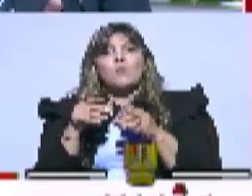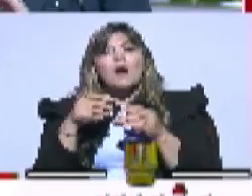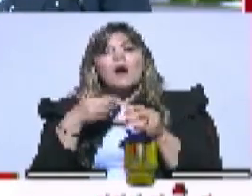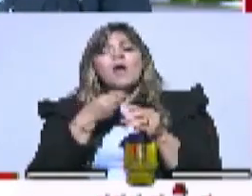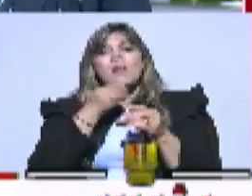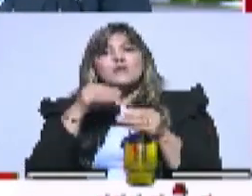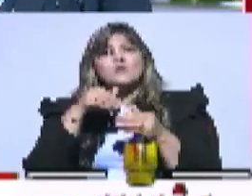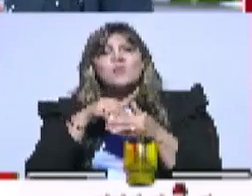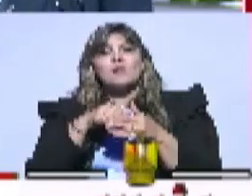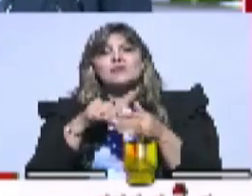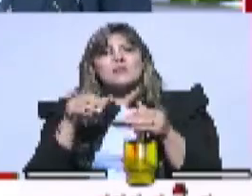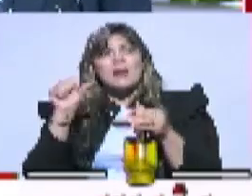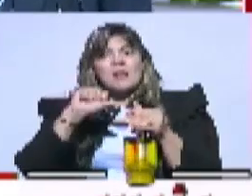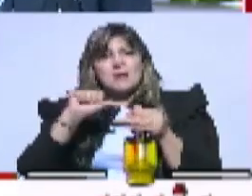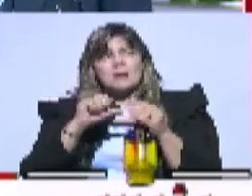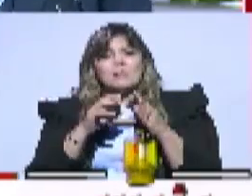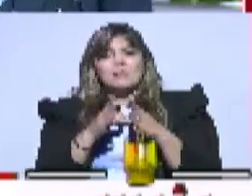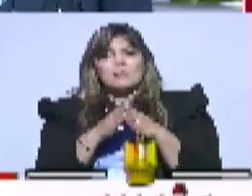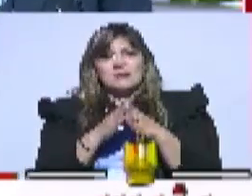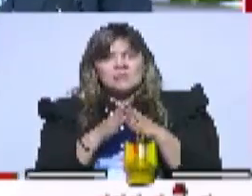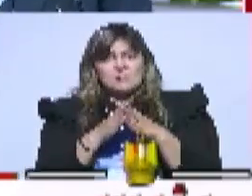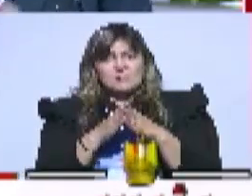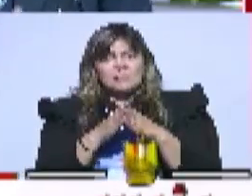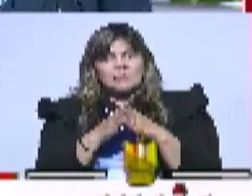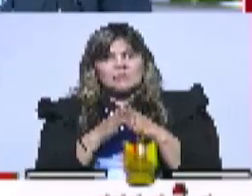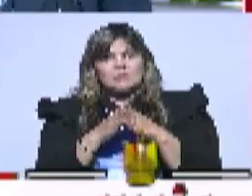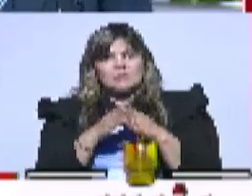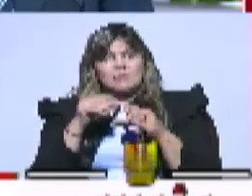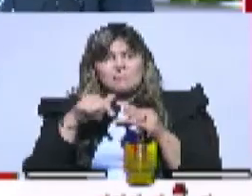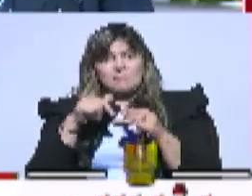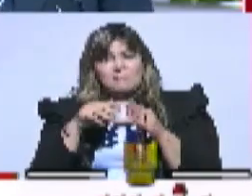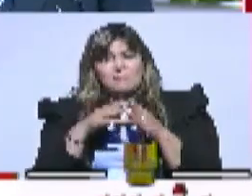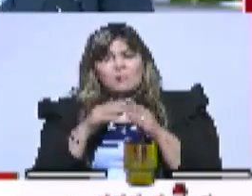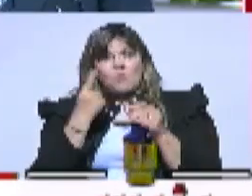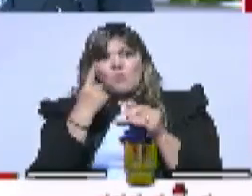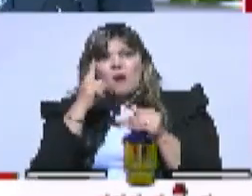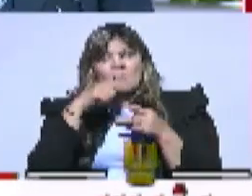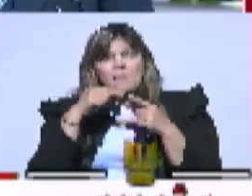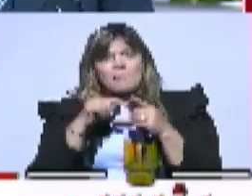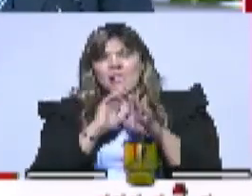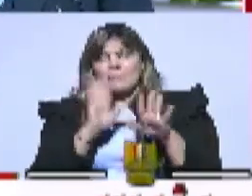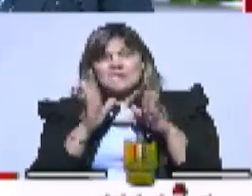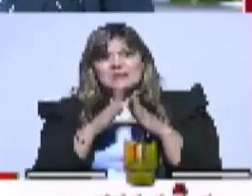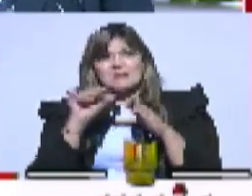الصحيحة والباطلة. الأصوات غير الصحيحة والباطلة في هذه النتائج 1%.